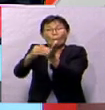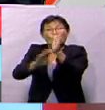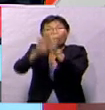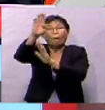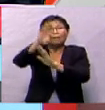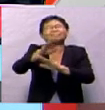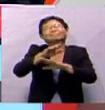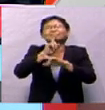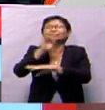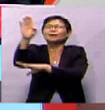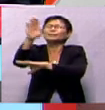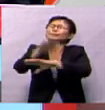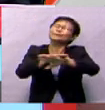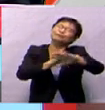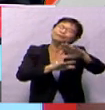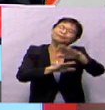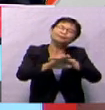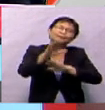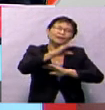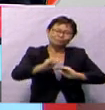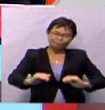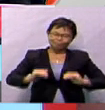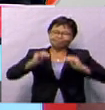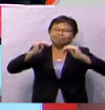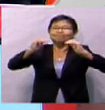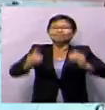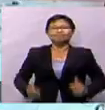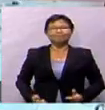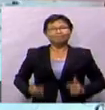menjamin keselesaan dan meningkatkan taraf hidup rakyat.